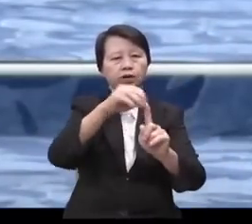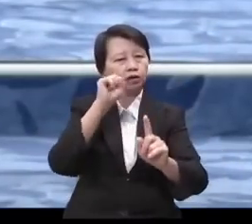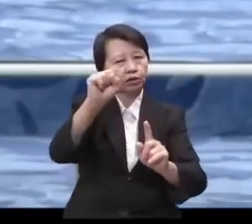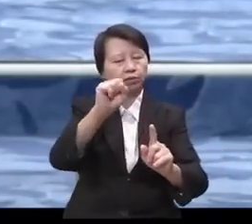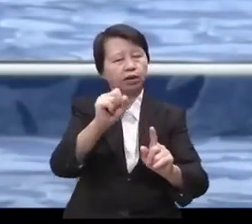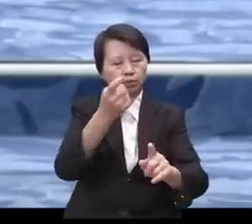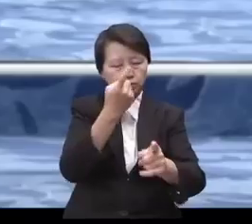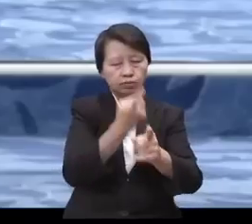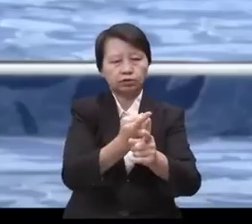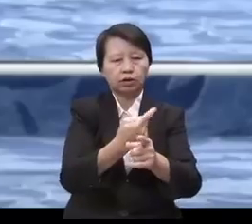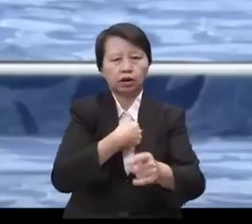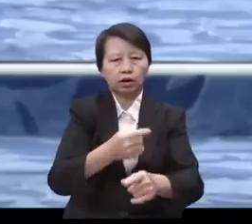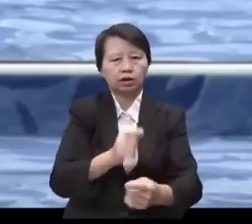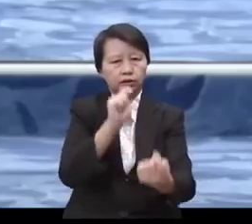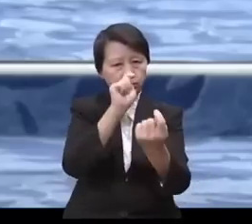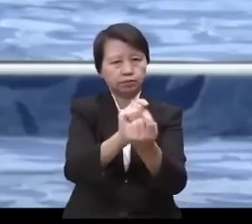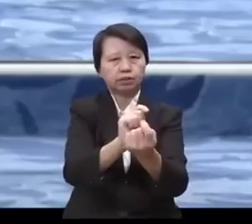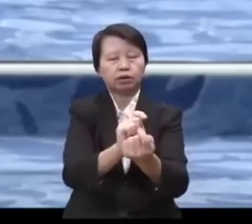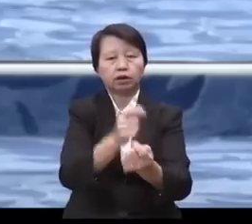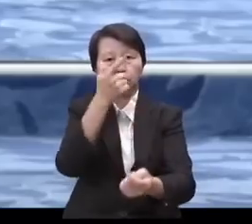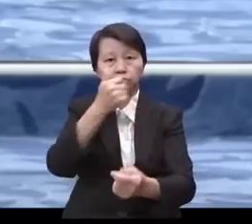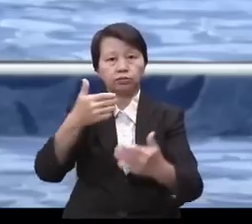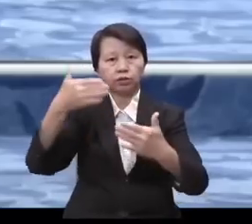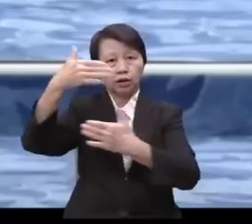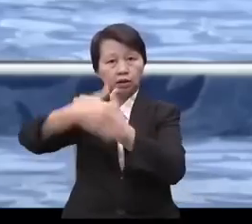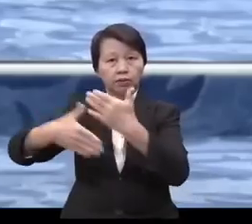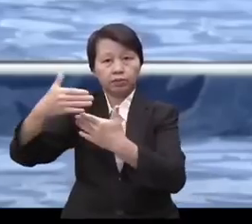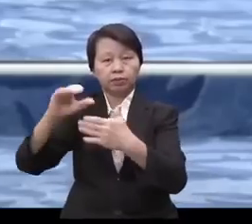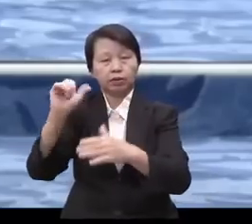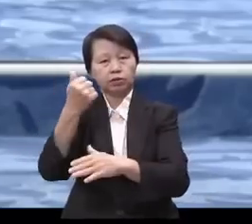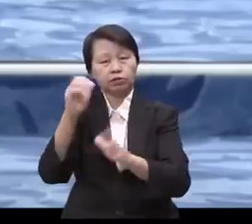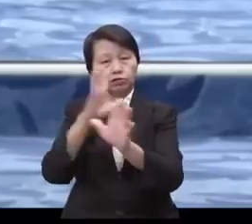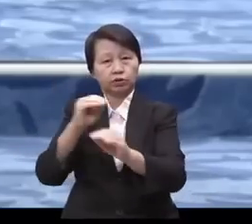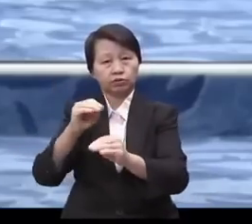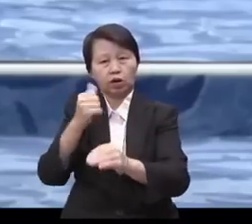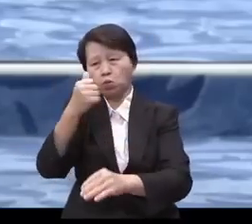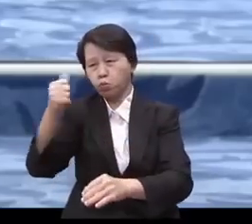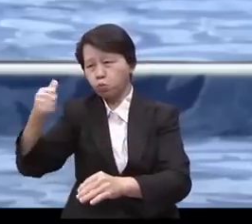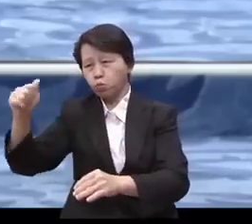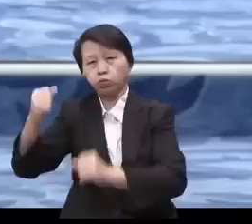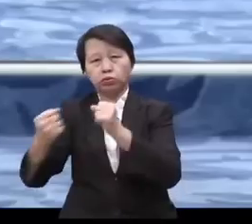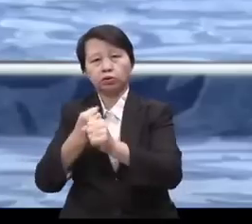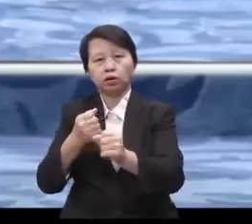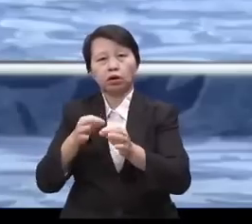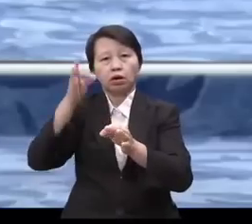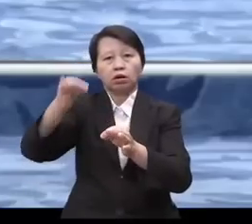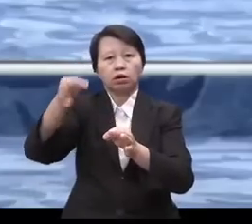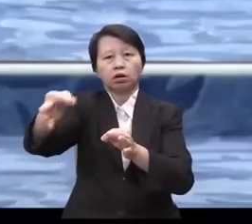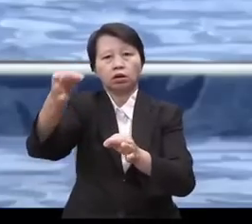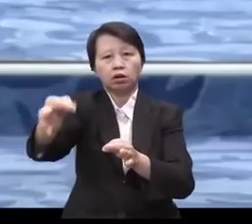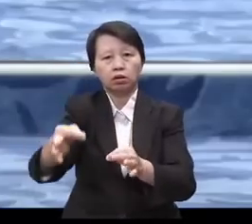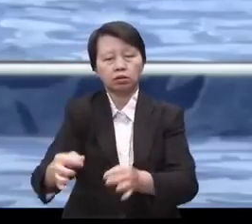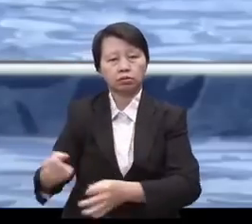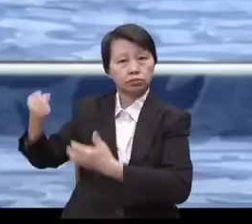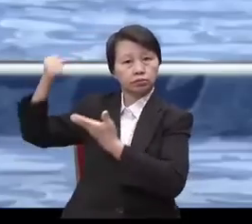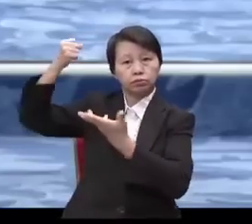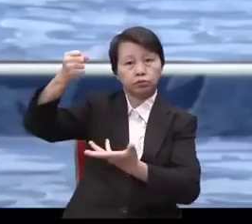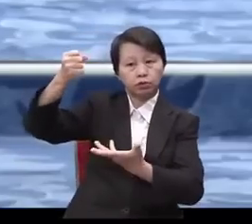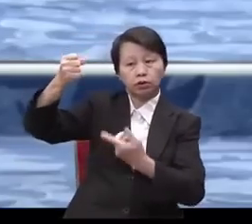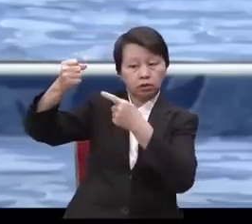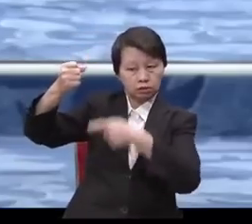Saya tepat kerana Pan Borneo ini dah 10 tahun ya, tertangguh, dan peruntukan ada.